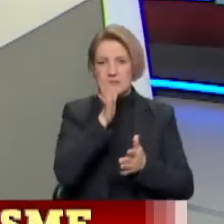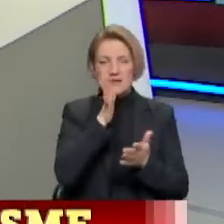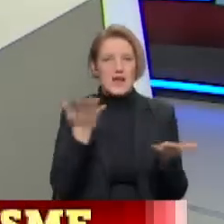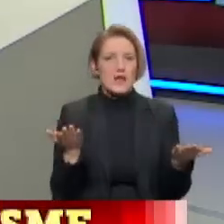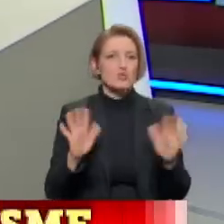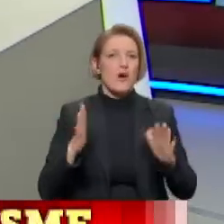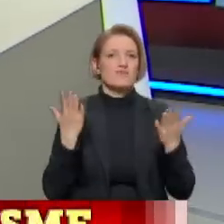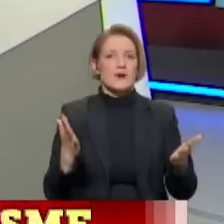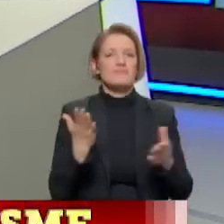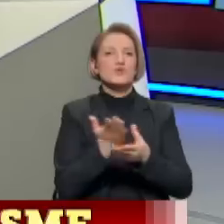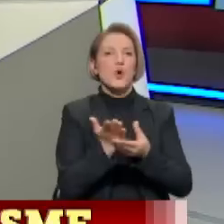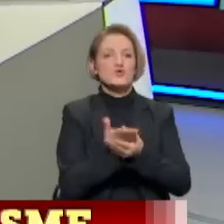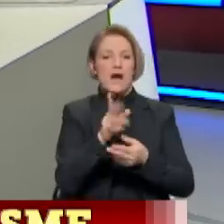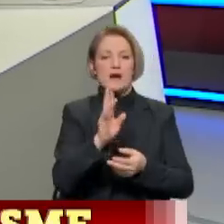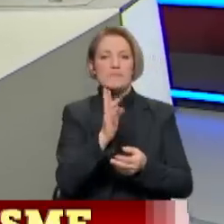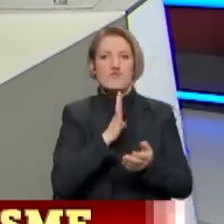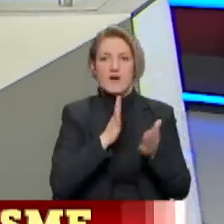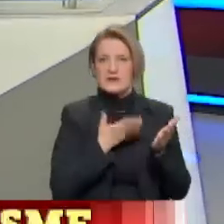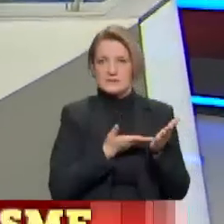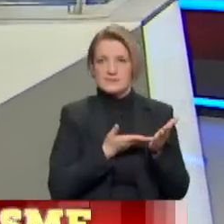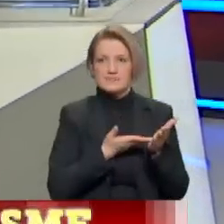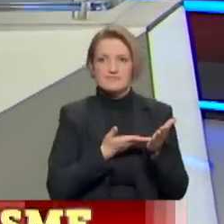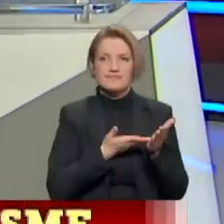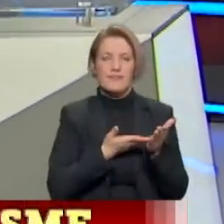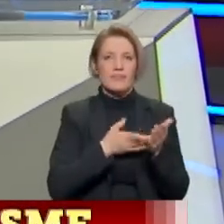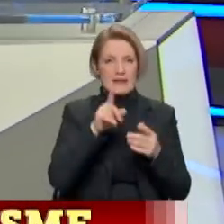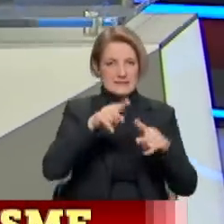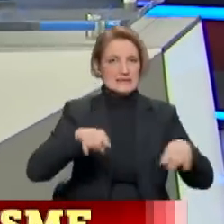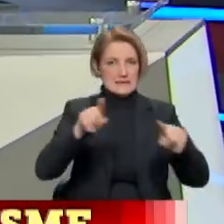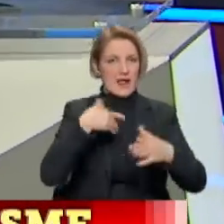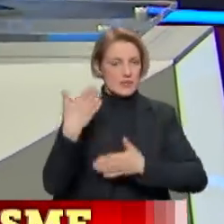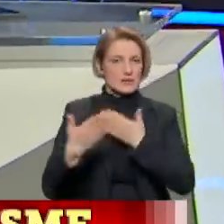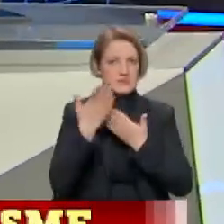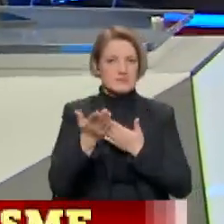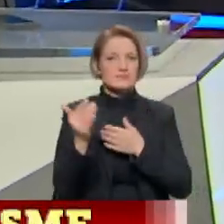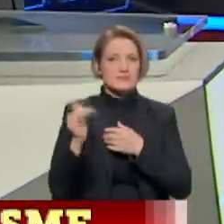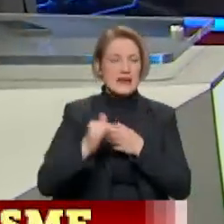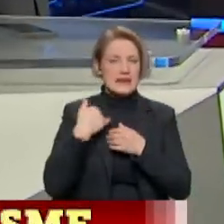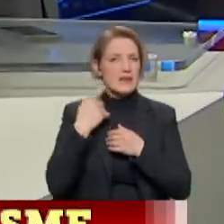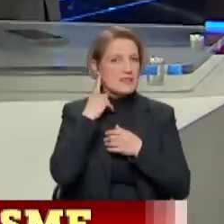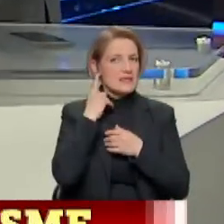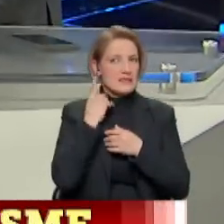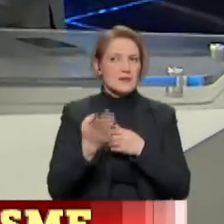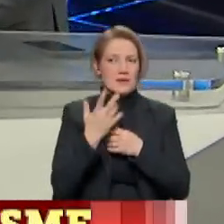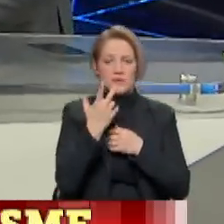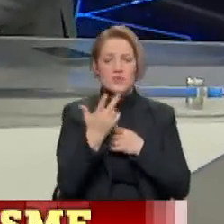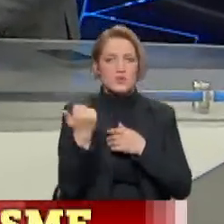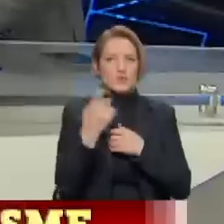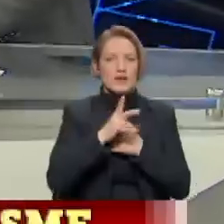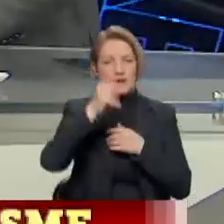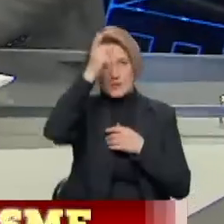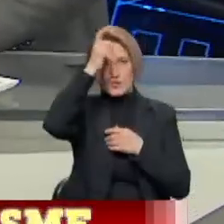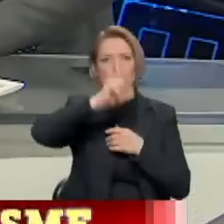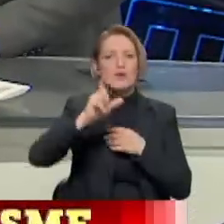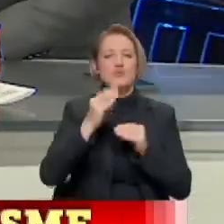garabet. Dosyada rapor var. Siz de bahsettiniz, gelirken dinledim. 3 tane